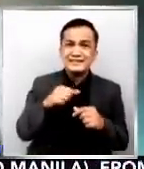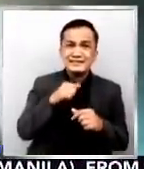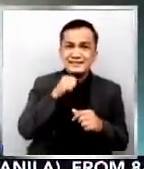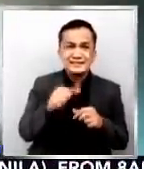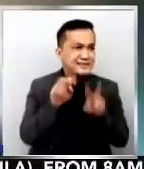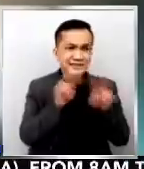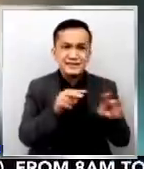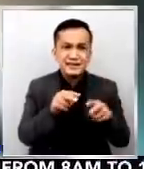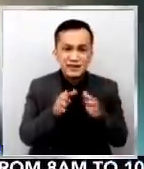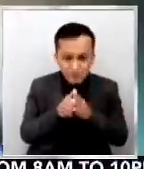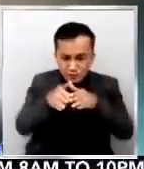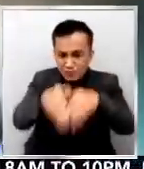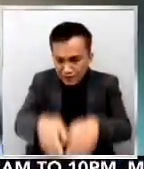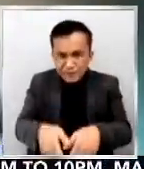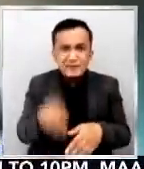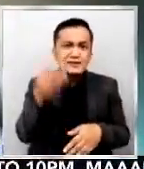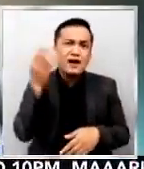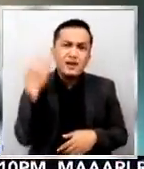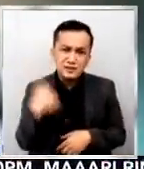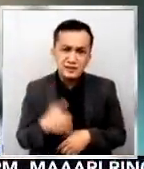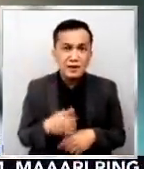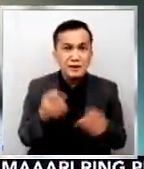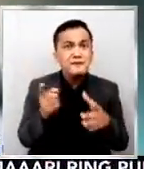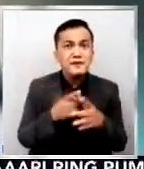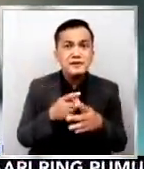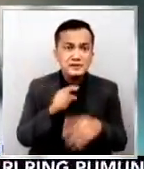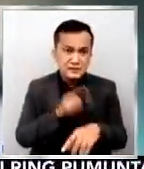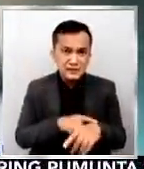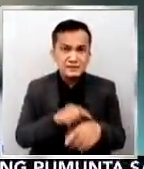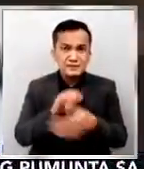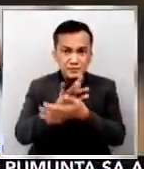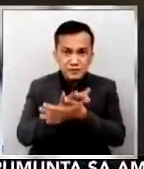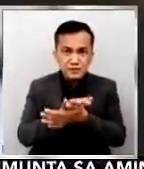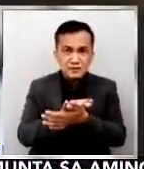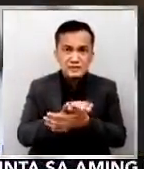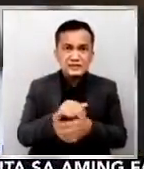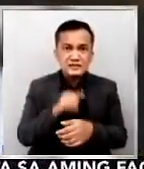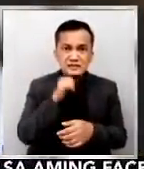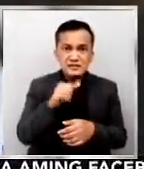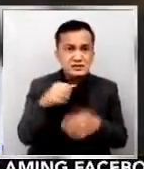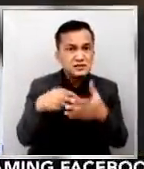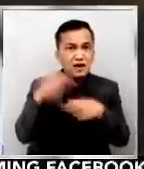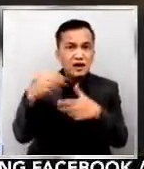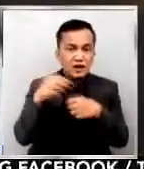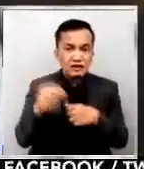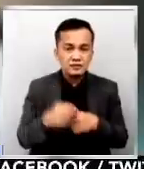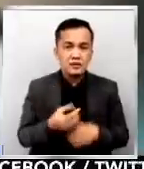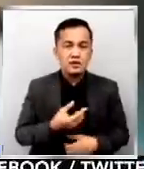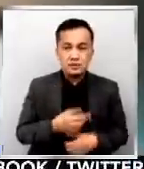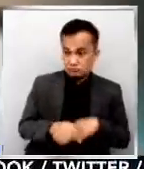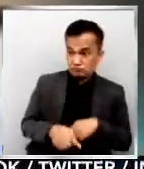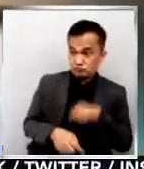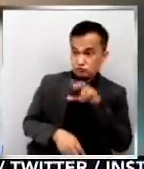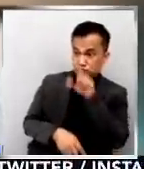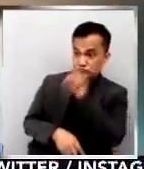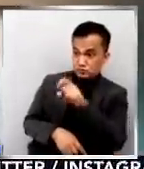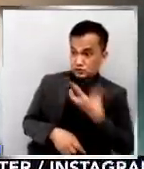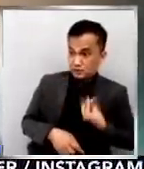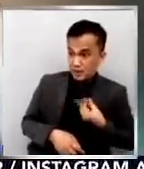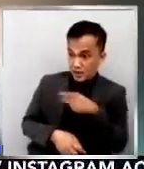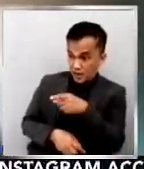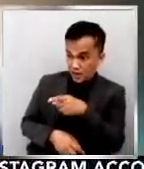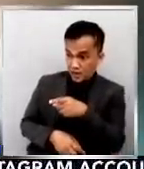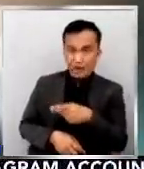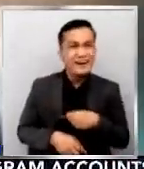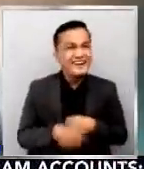dati. Ngayon pa lang nung nag-pandemic kasi hindi na siya nakakalabas. Kinabahan ka ba? Kinabahan ka? Medyo po, kasi